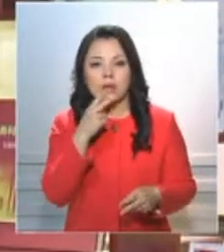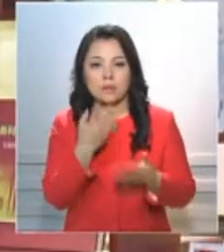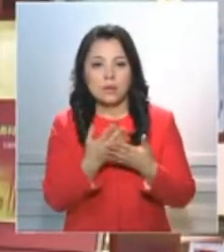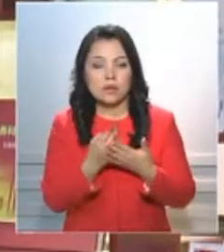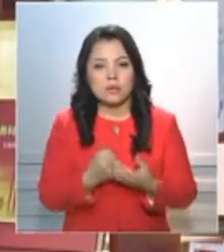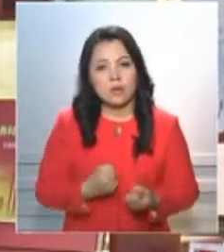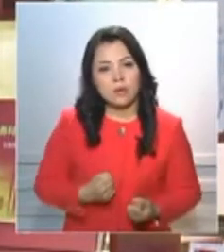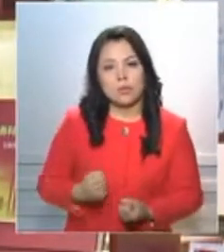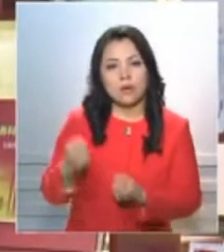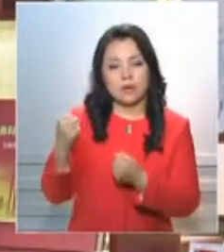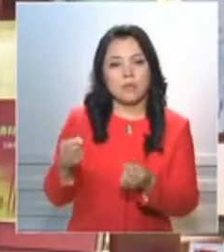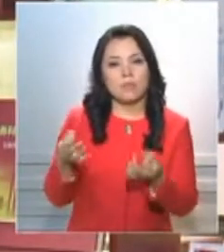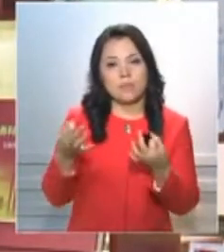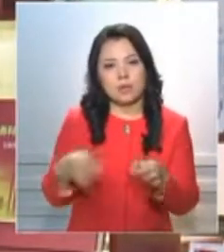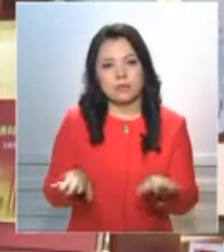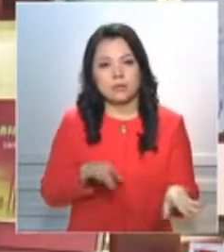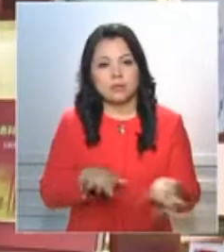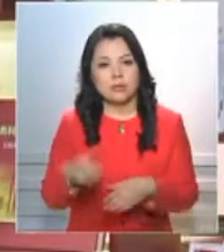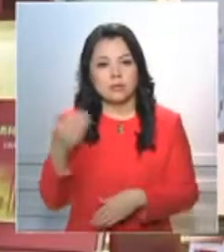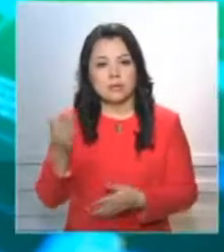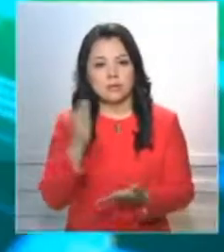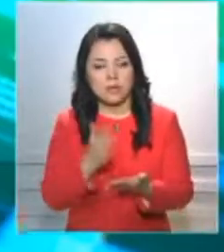бұл қадам берекелі іс болды.